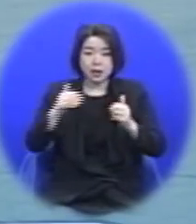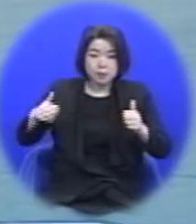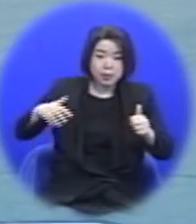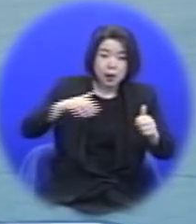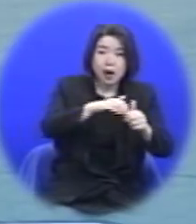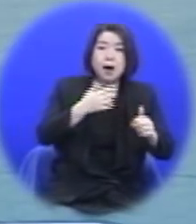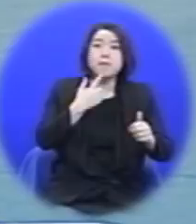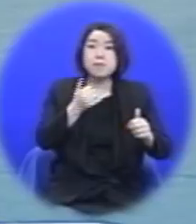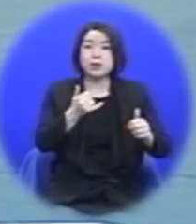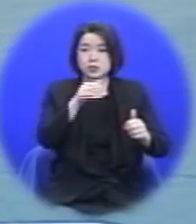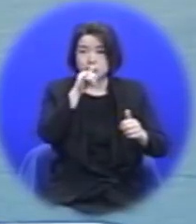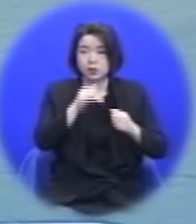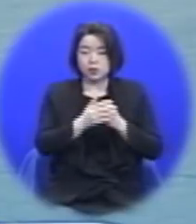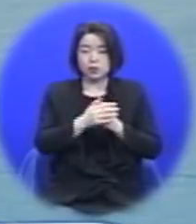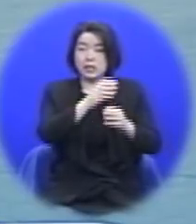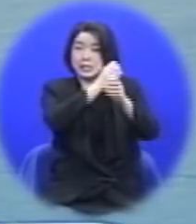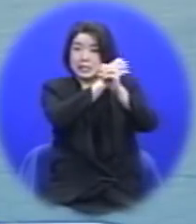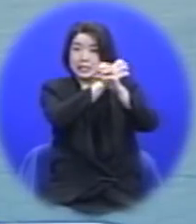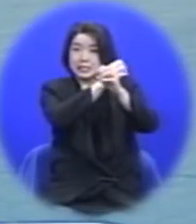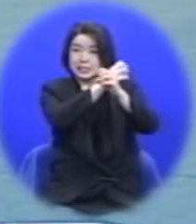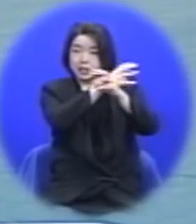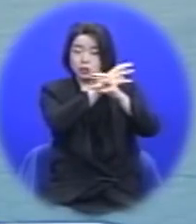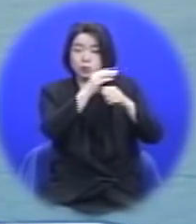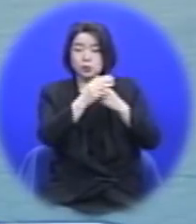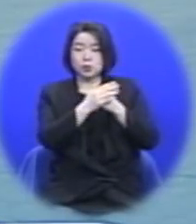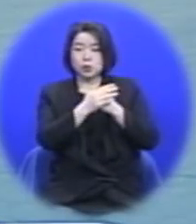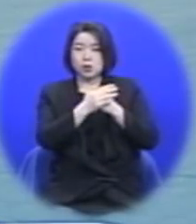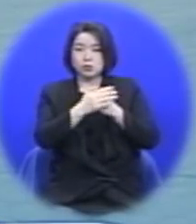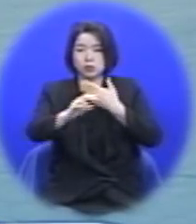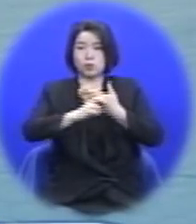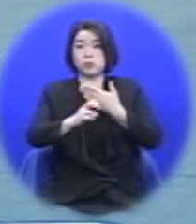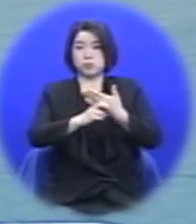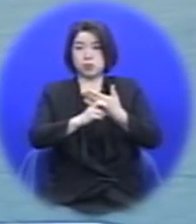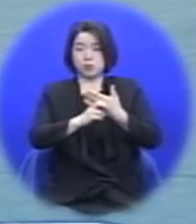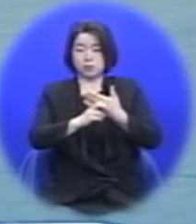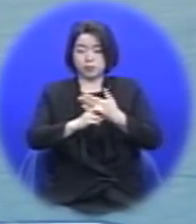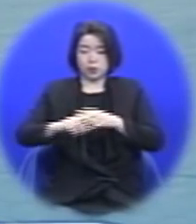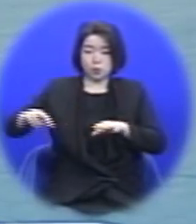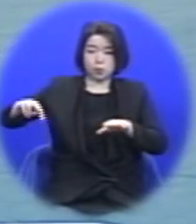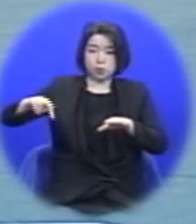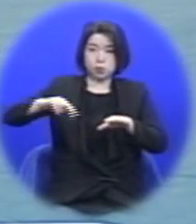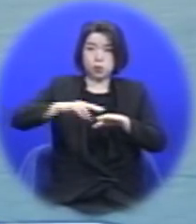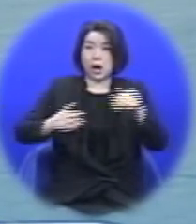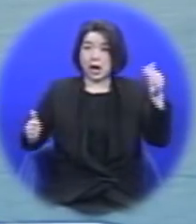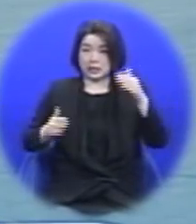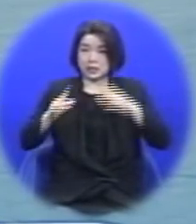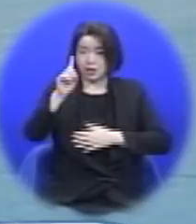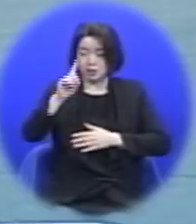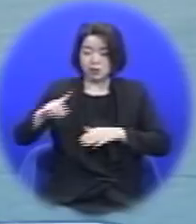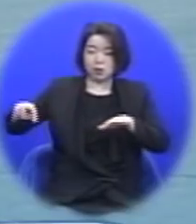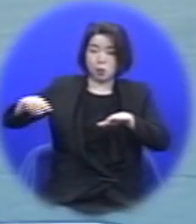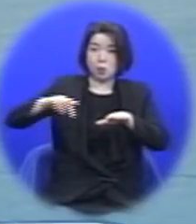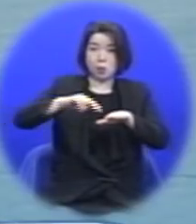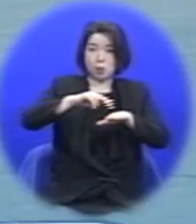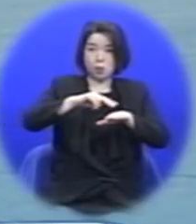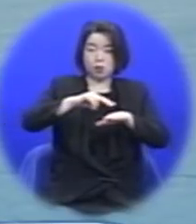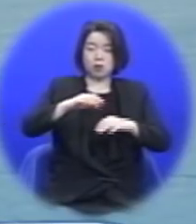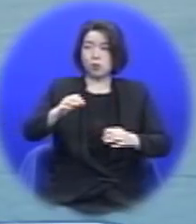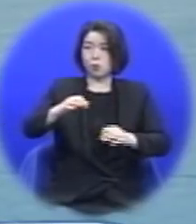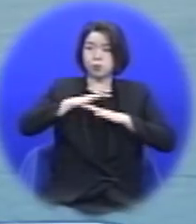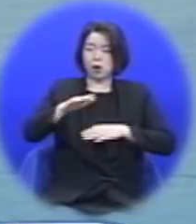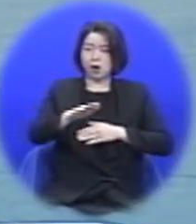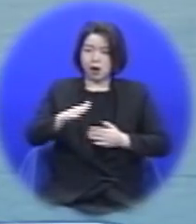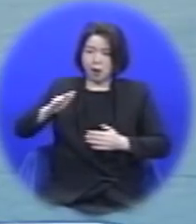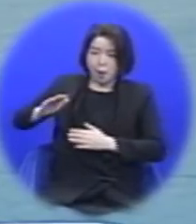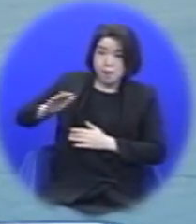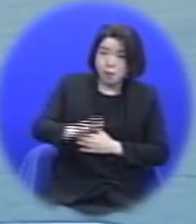신호를 어기고 횡단보도에 어떤 학생이 그냥 걸어 나오는 거예요. 얼마나 놀랐는지 그